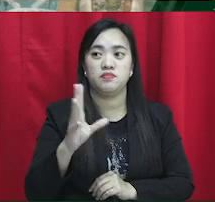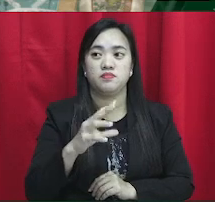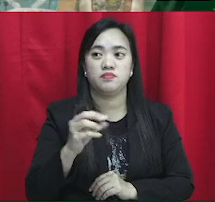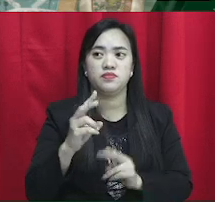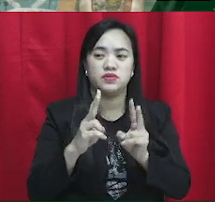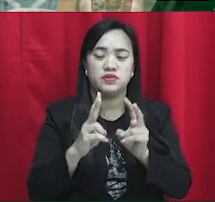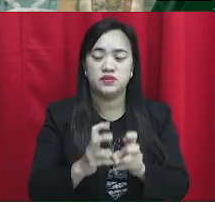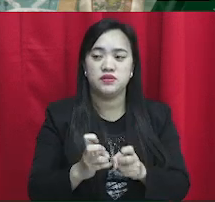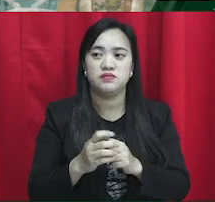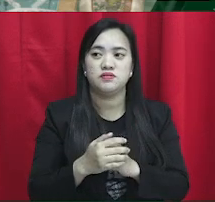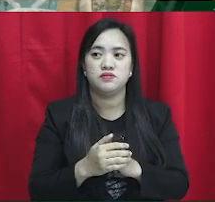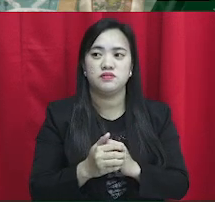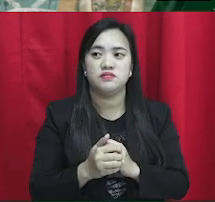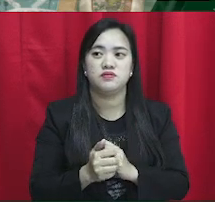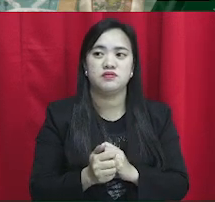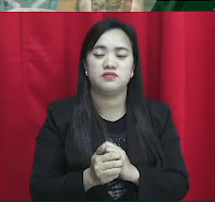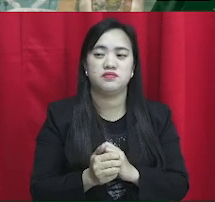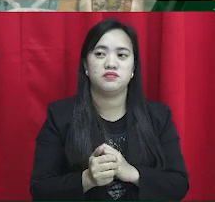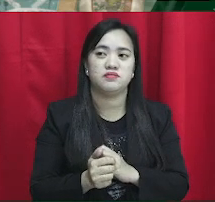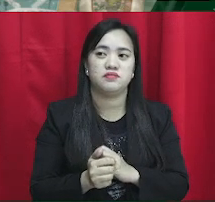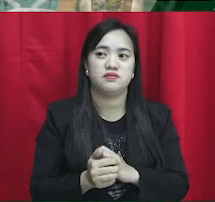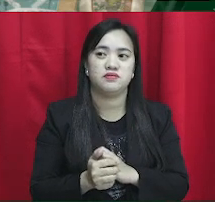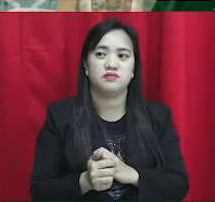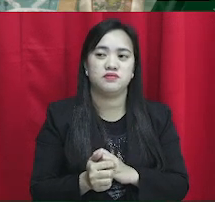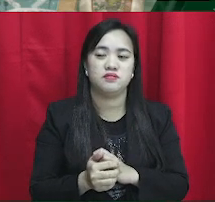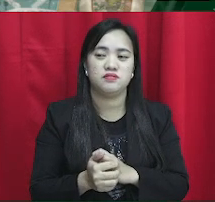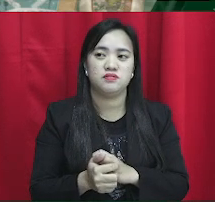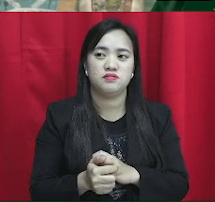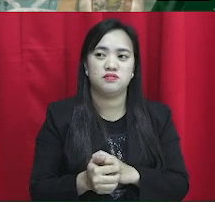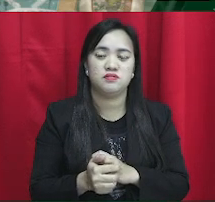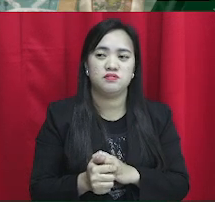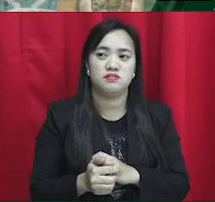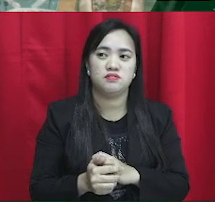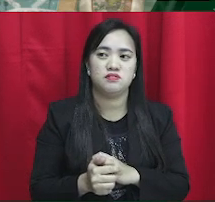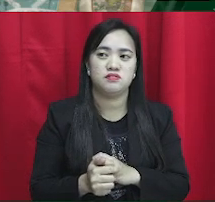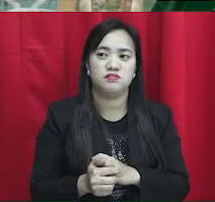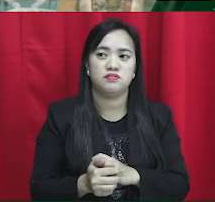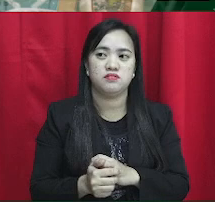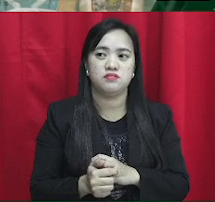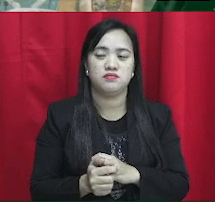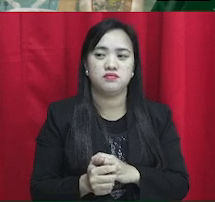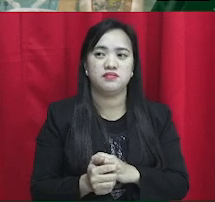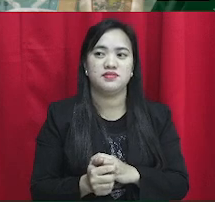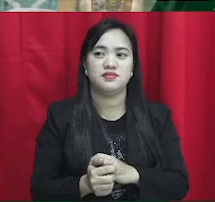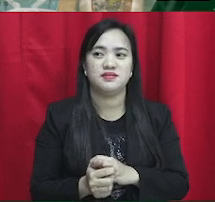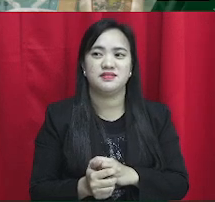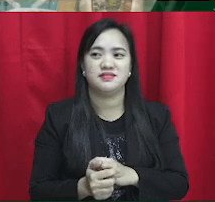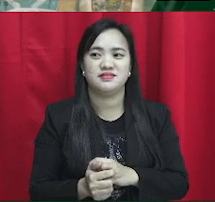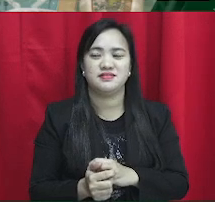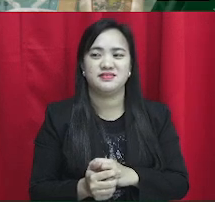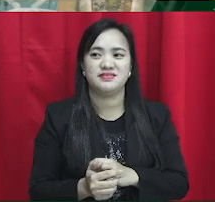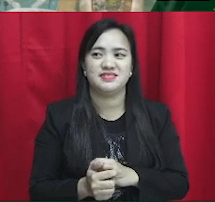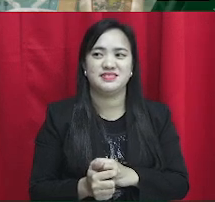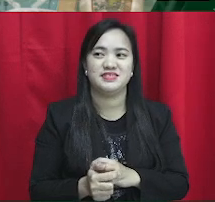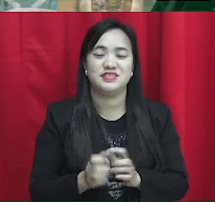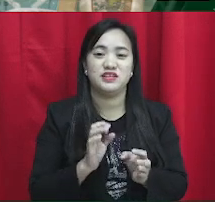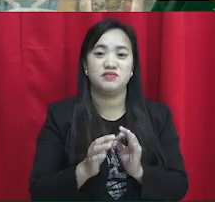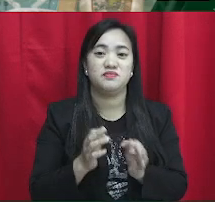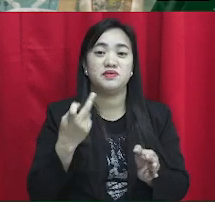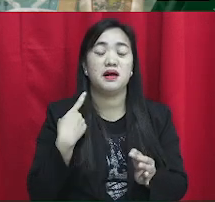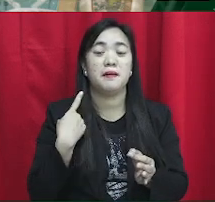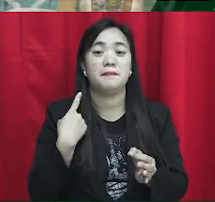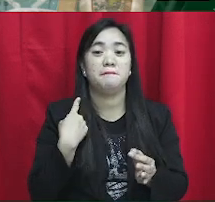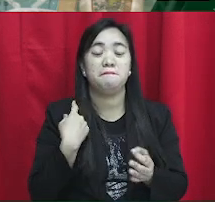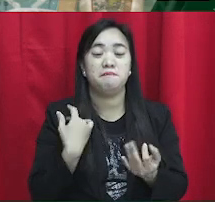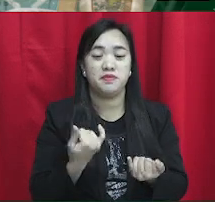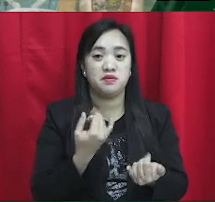karne, nakaranas ako, yung karne yata, 190 pa lang noon. Aba, biglang nag 350. Ayun, kung may pera po kayo ngayon,